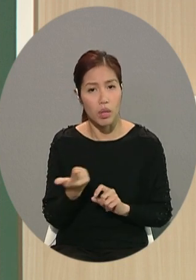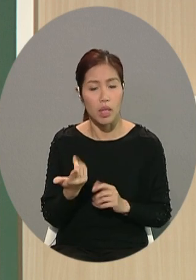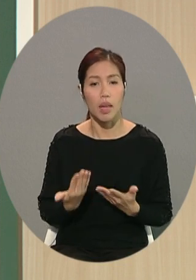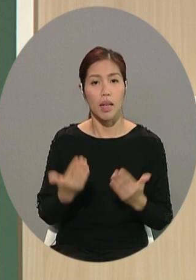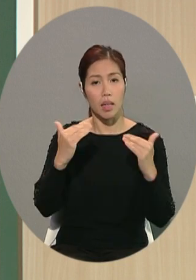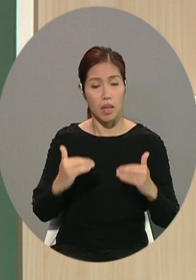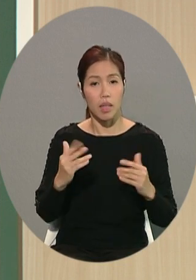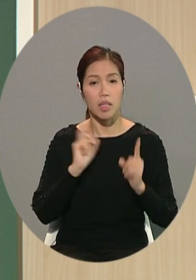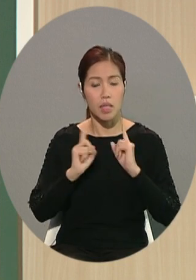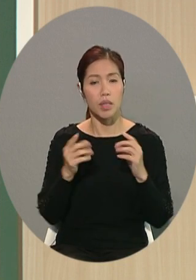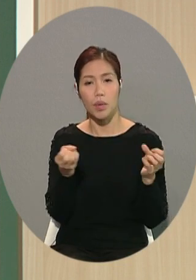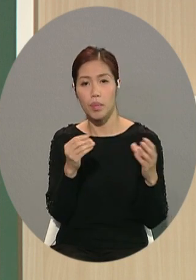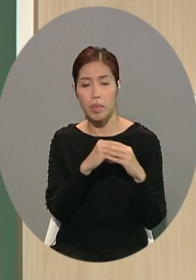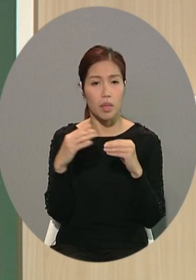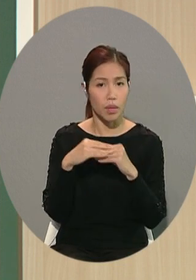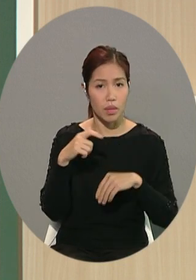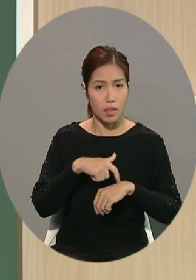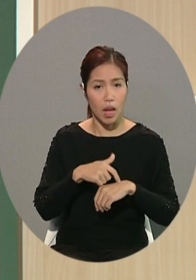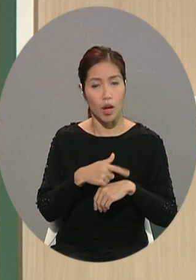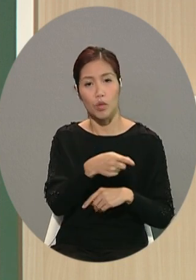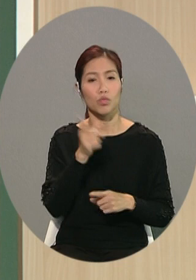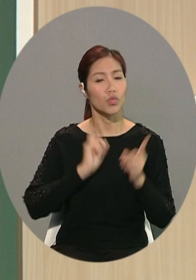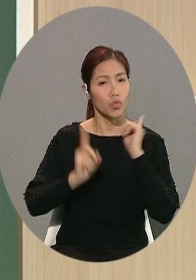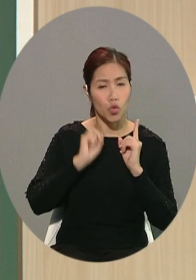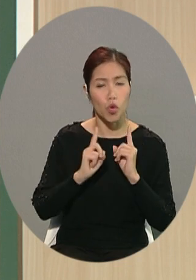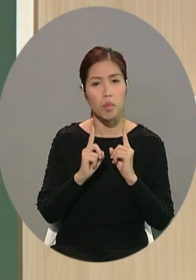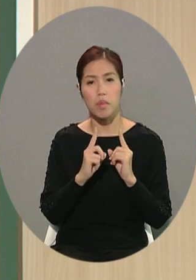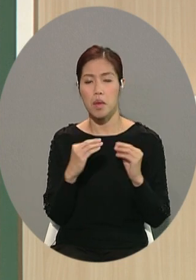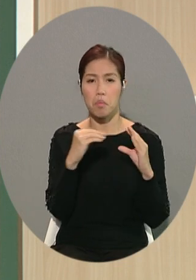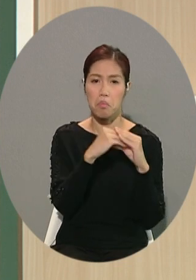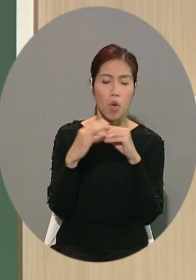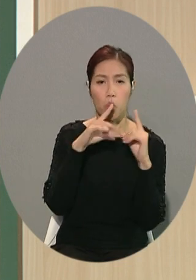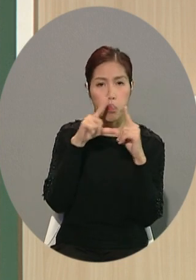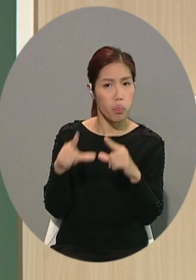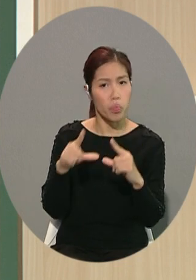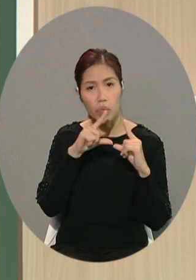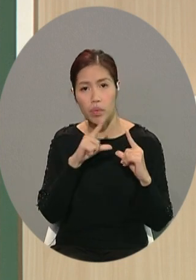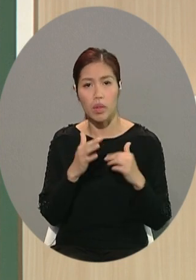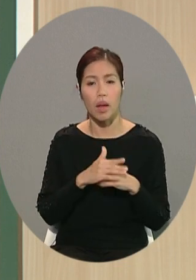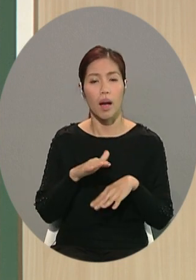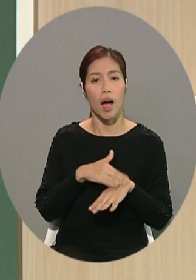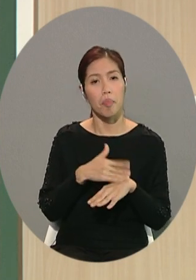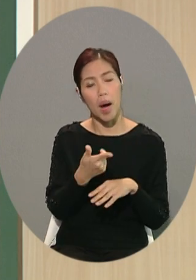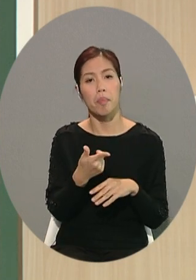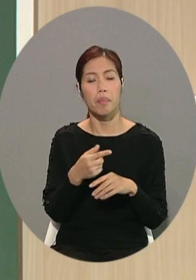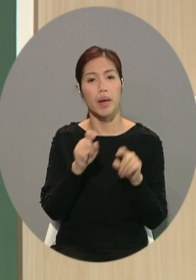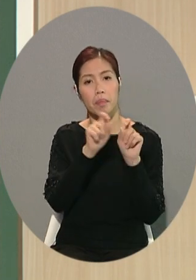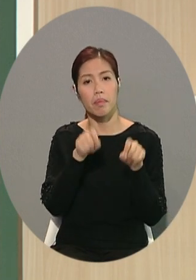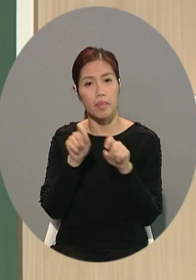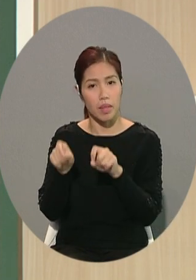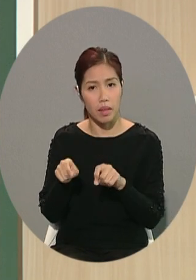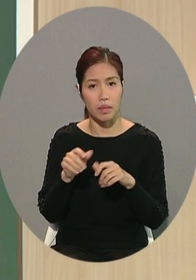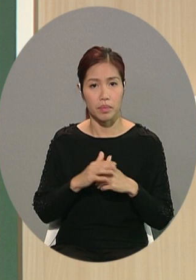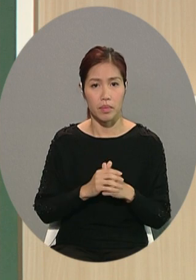由辯論嘅環節咧，幾位係可以自由發言、互相質詢，又或者回應任何剛才其他人提到嘅問題噶。